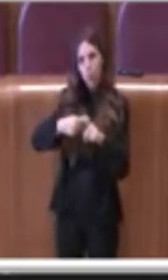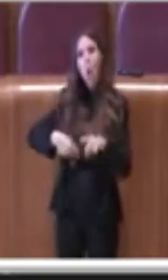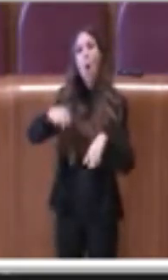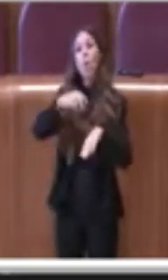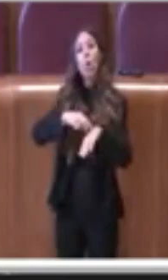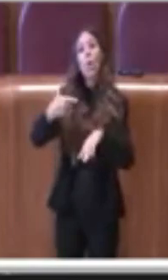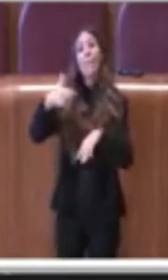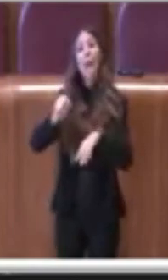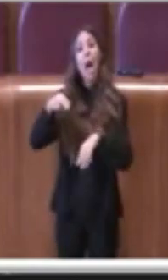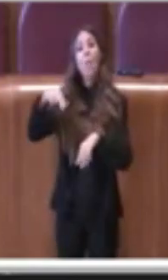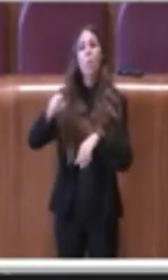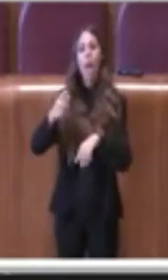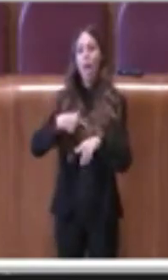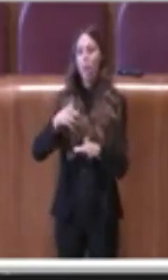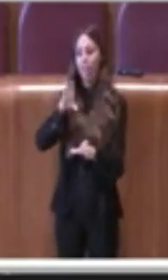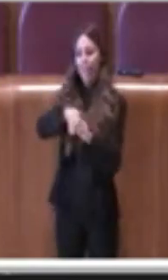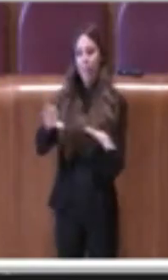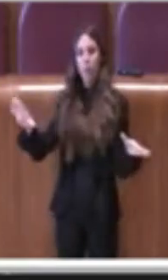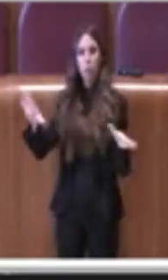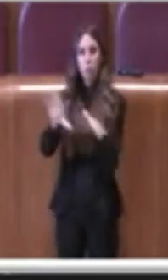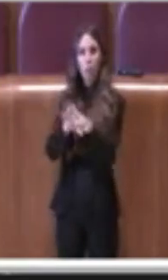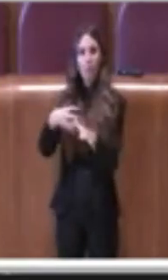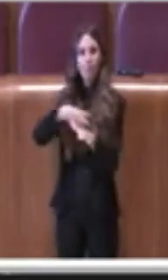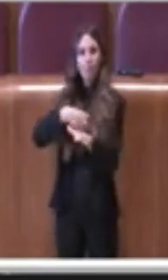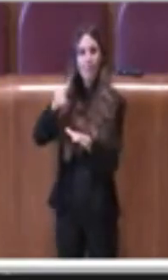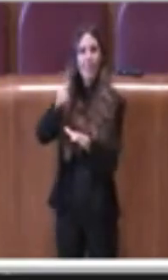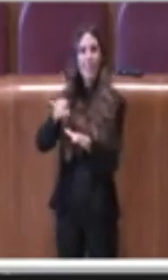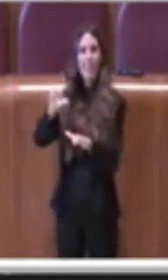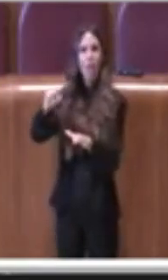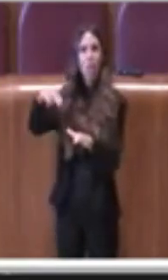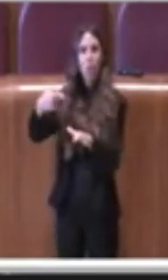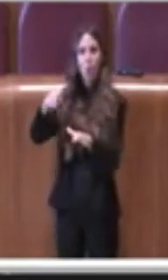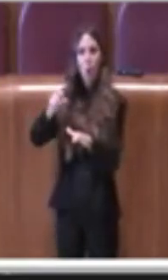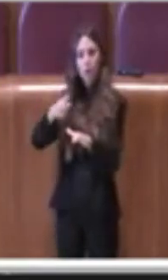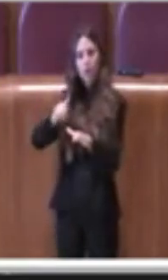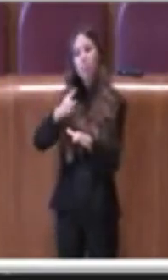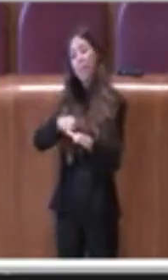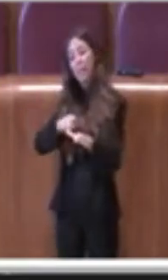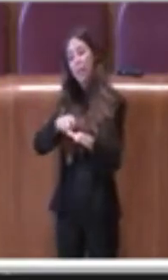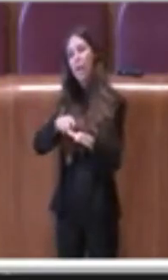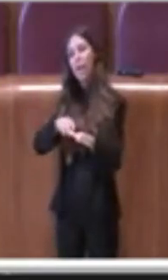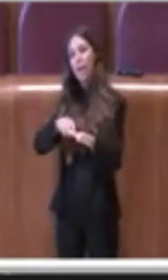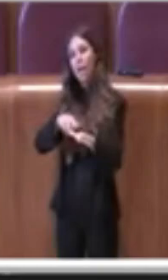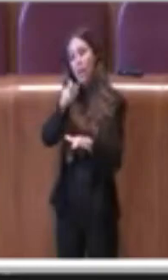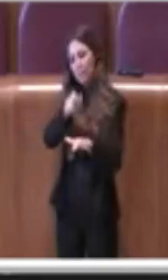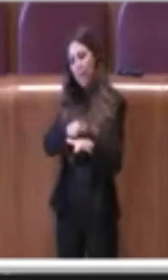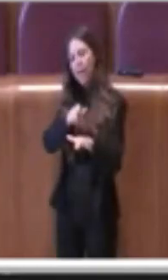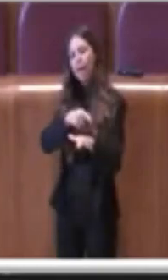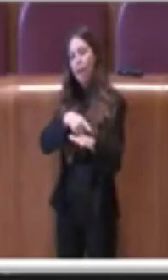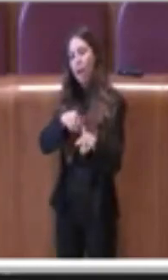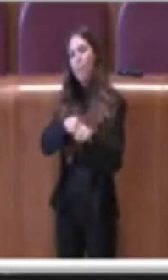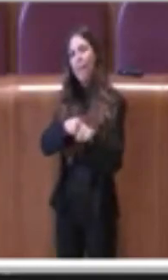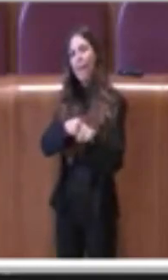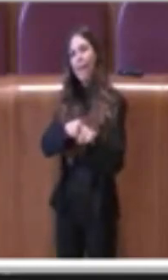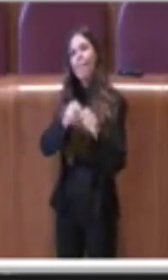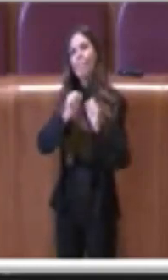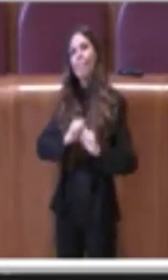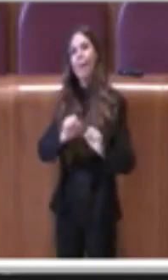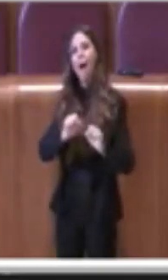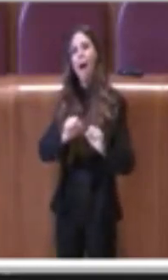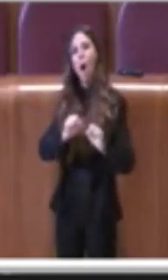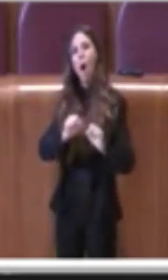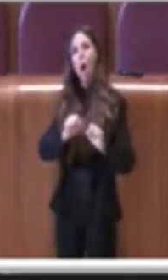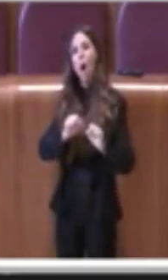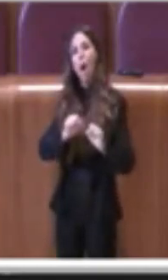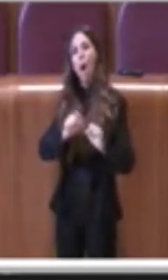staff dell'assessore Ziantoni, che veramente ha creato un inizio, uno